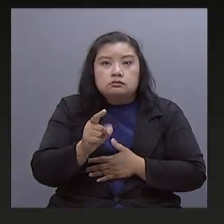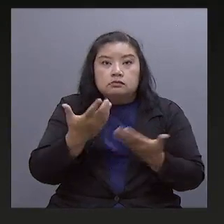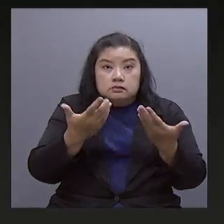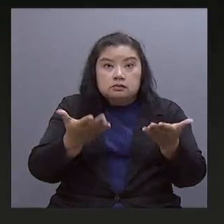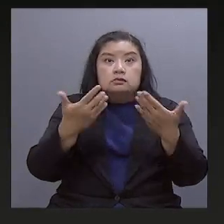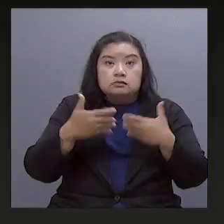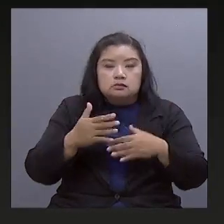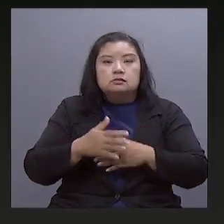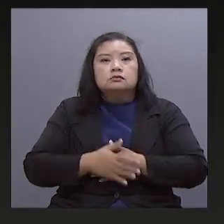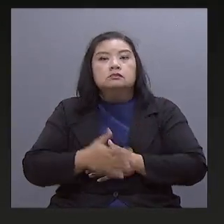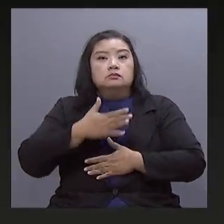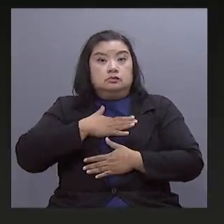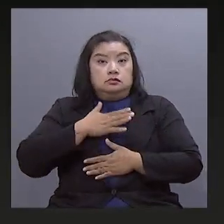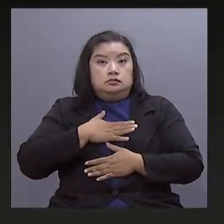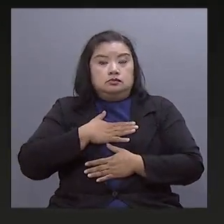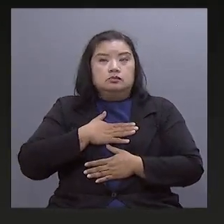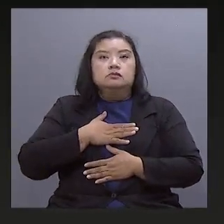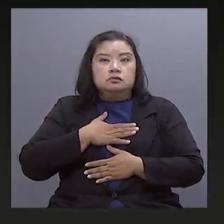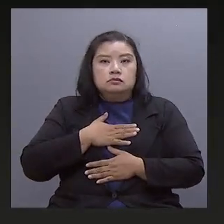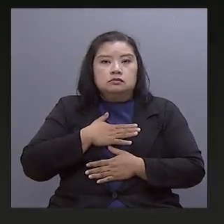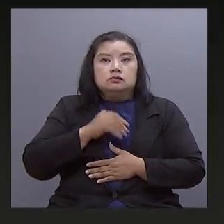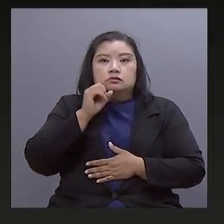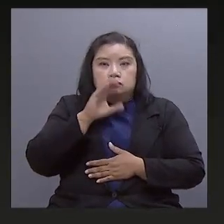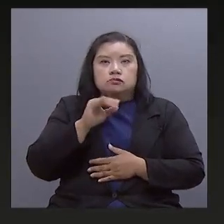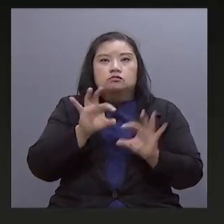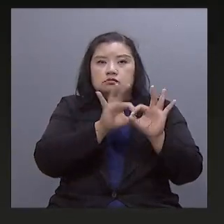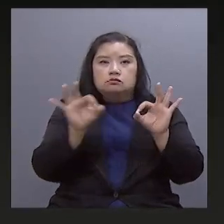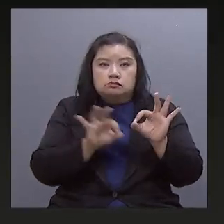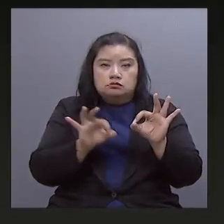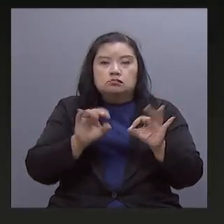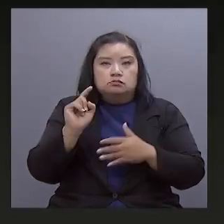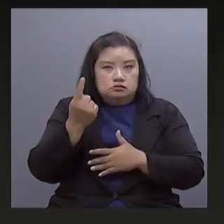เสกฐาจะโพสต์ล่าสุดนี้เองค่ะ